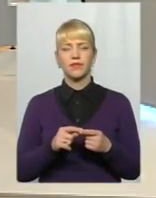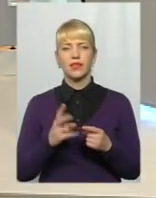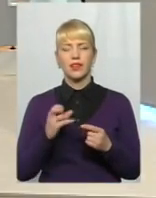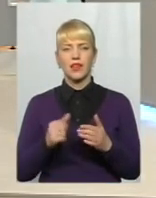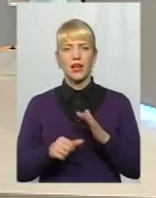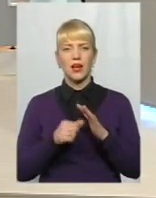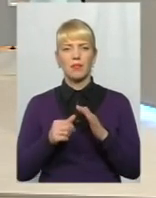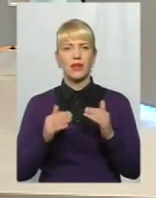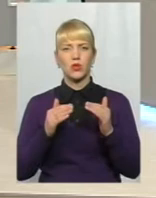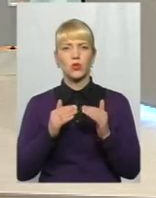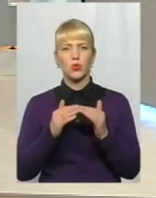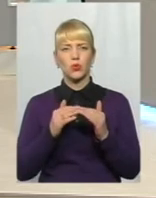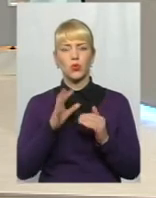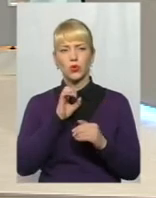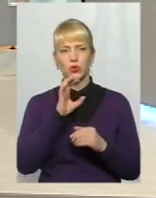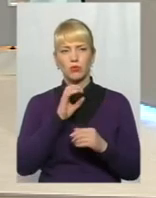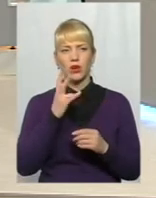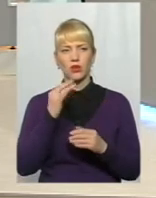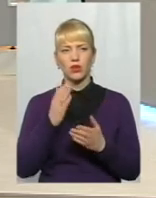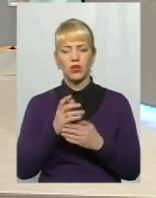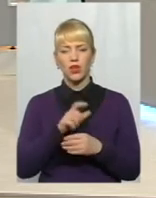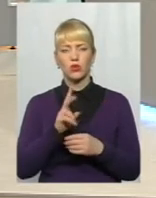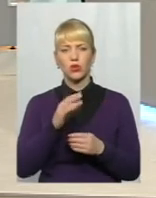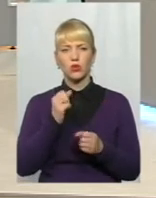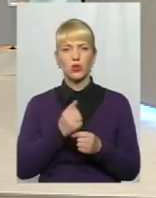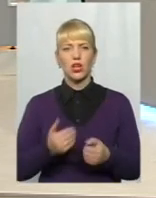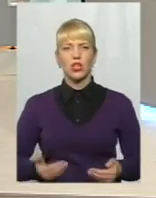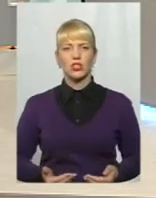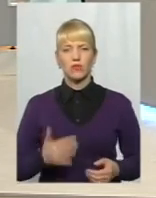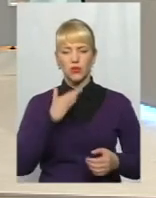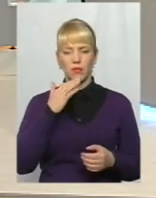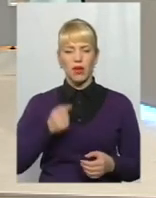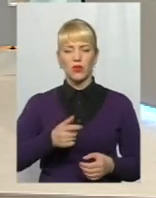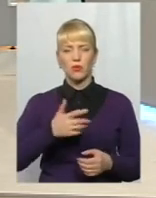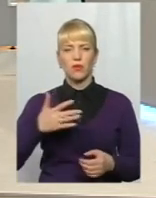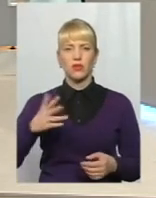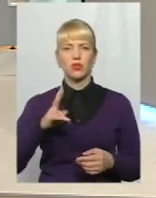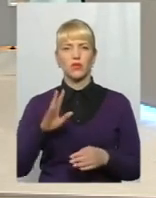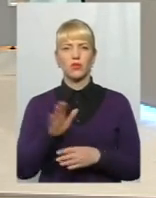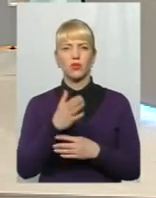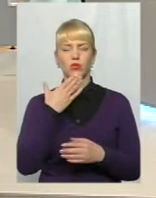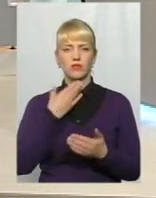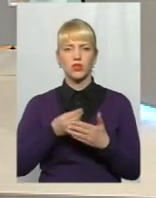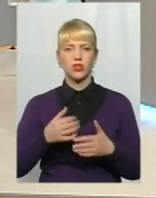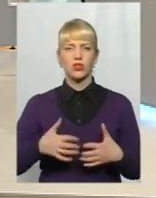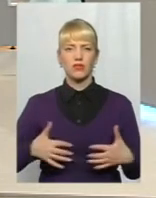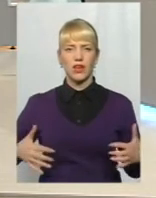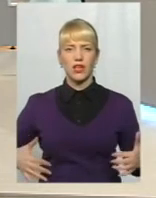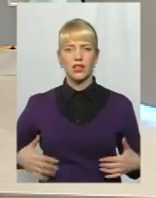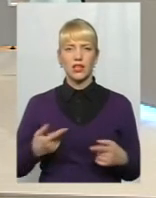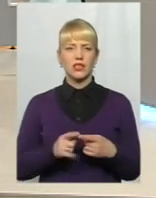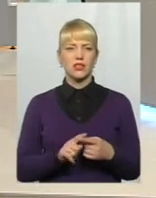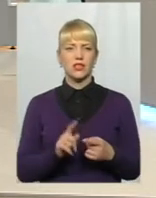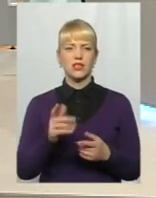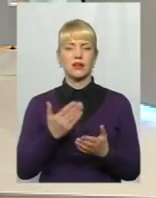притулку. Для притулку для тварин. Да, але ж люди, які живуть у багатоповерхівках, вони також вигулюють тварин. Зазвичай це якась